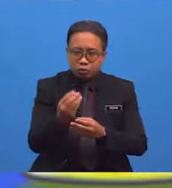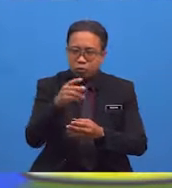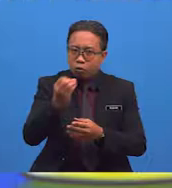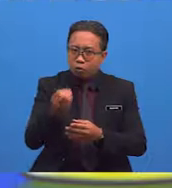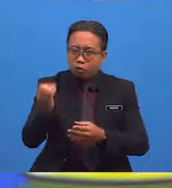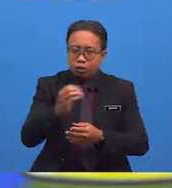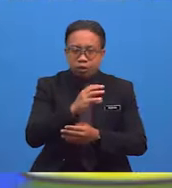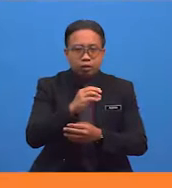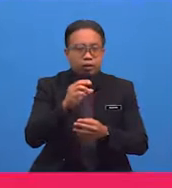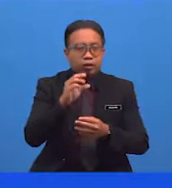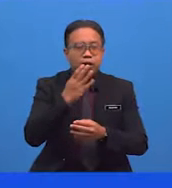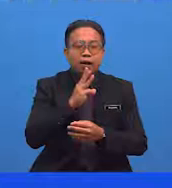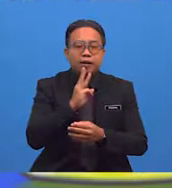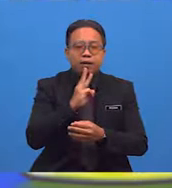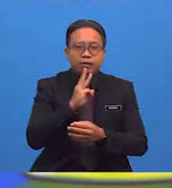dan gas.